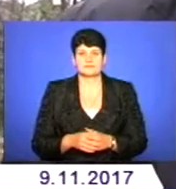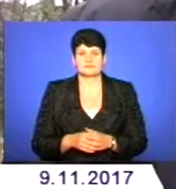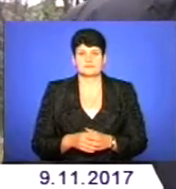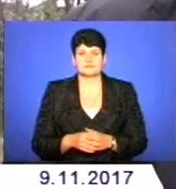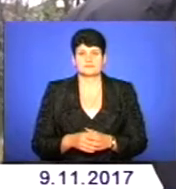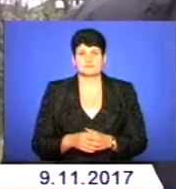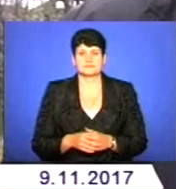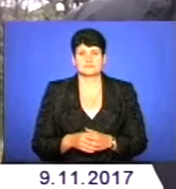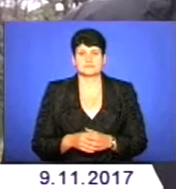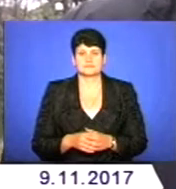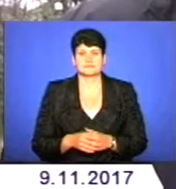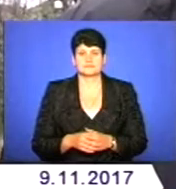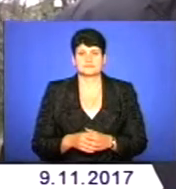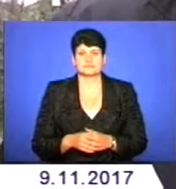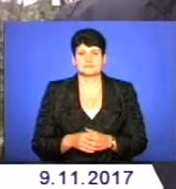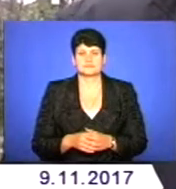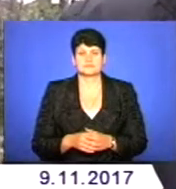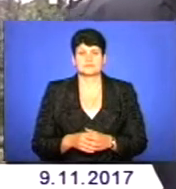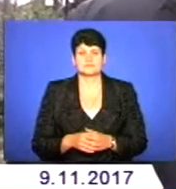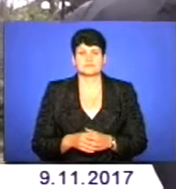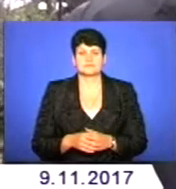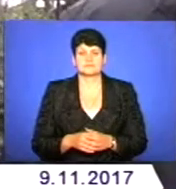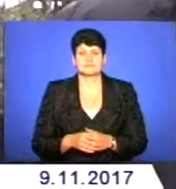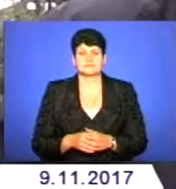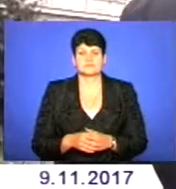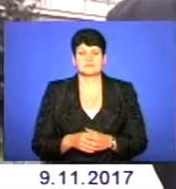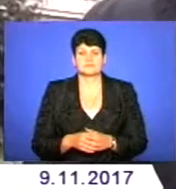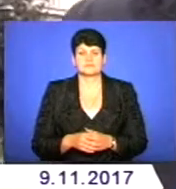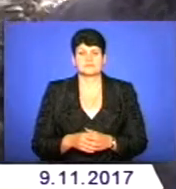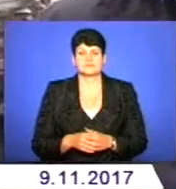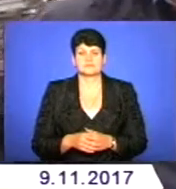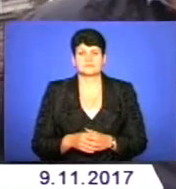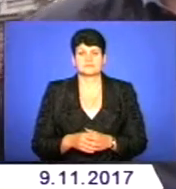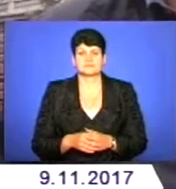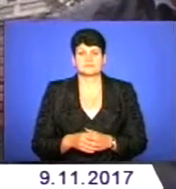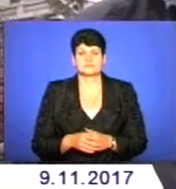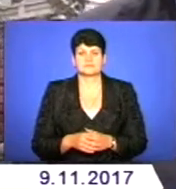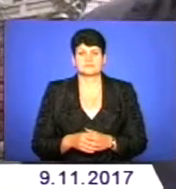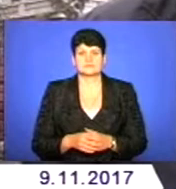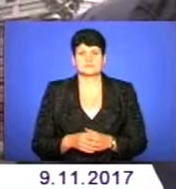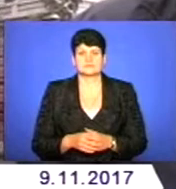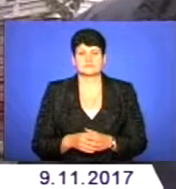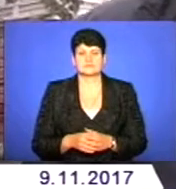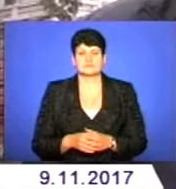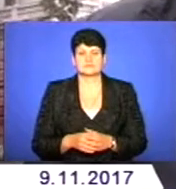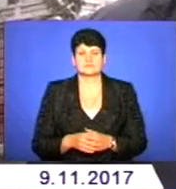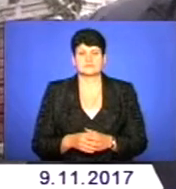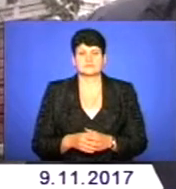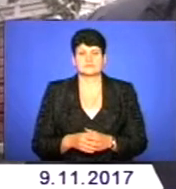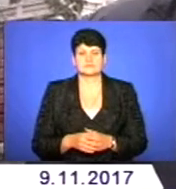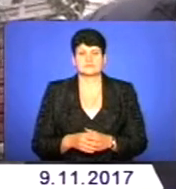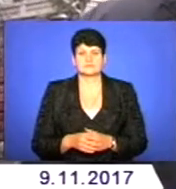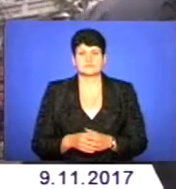робота? Я не знаю. Воно в загальному, напевно, входить. А знаєте, що можна звертатися за перерахунком? Ну, я знаю, але то, напевно,